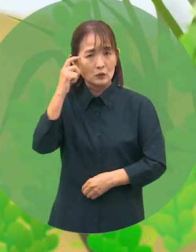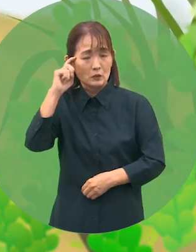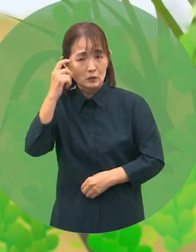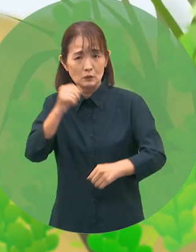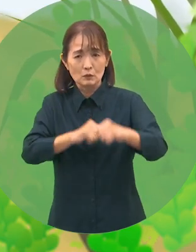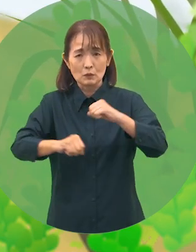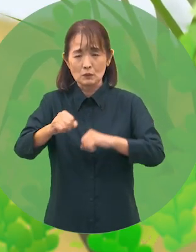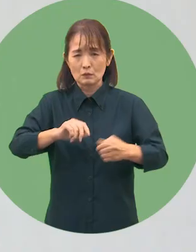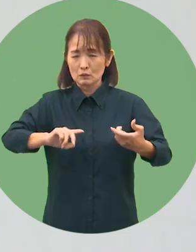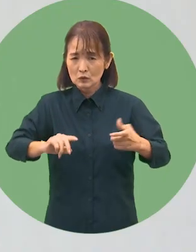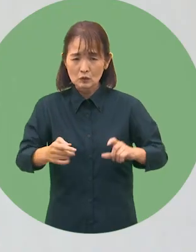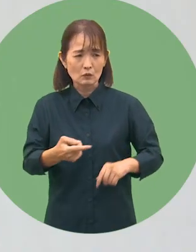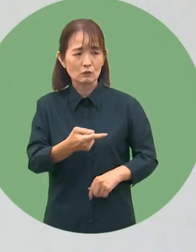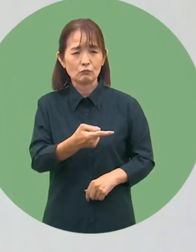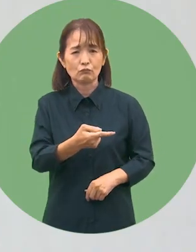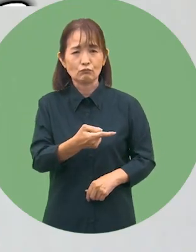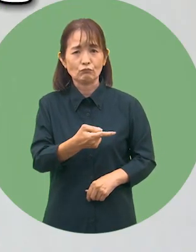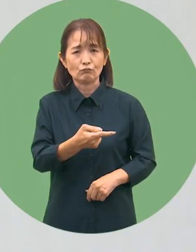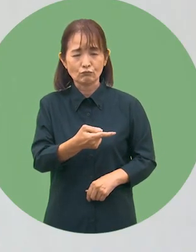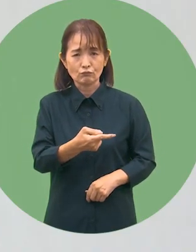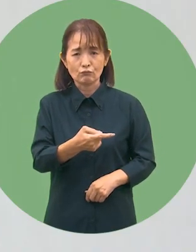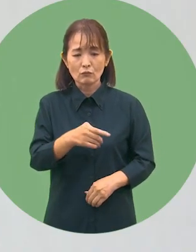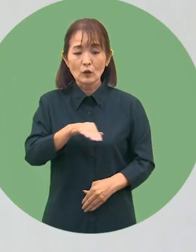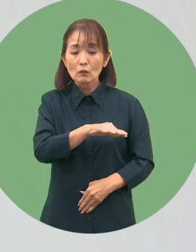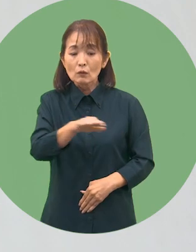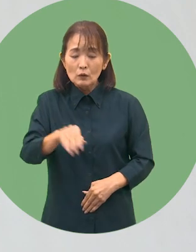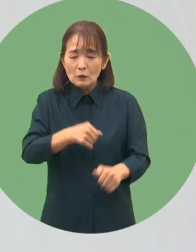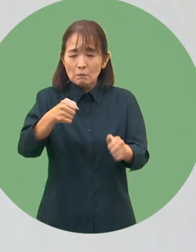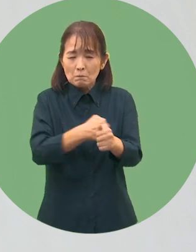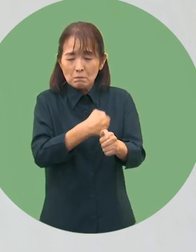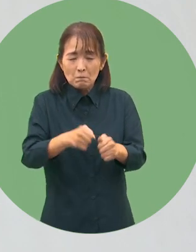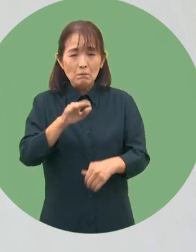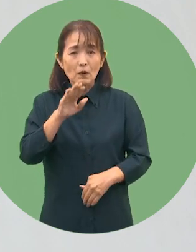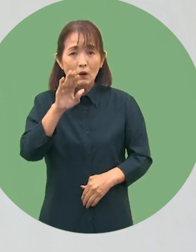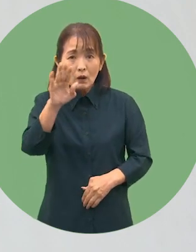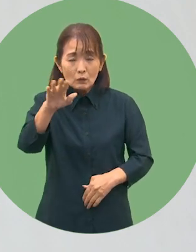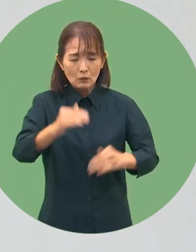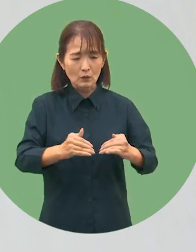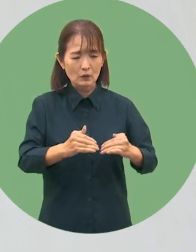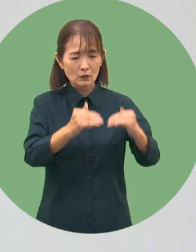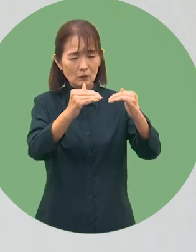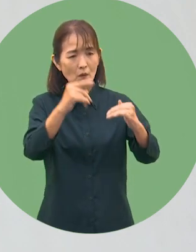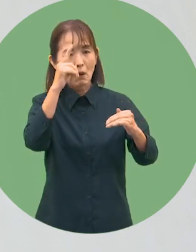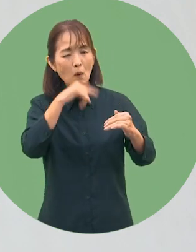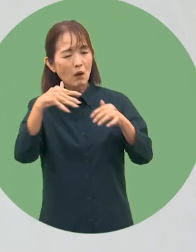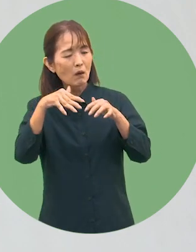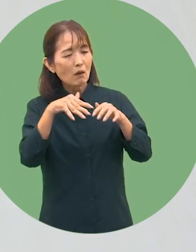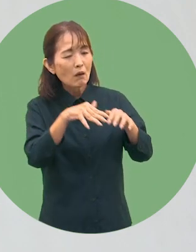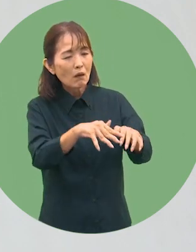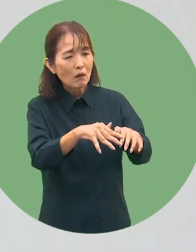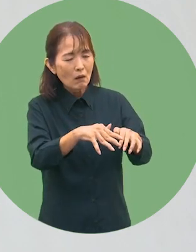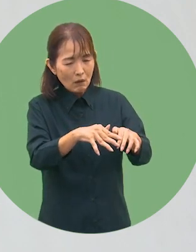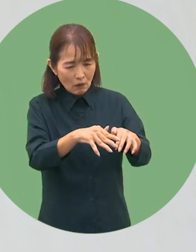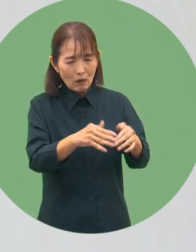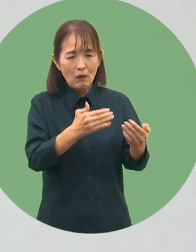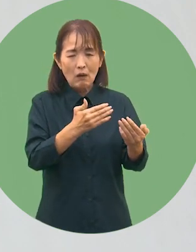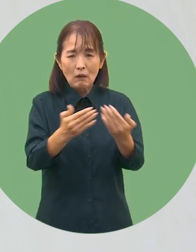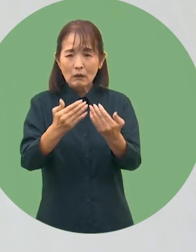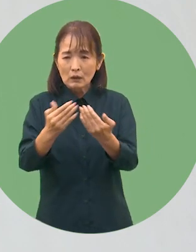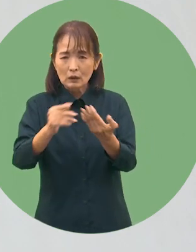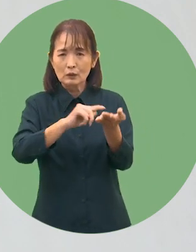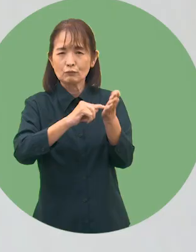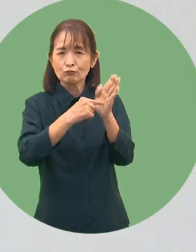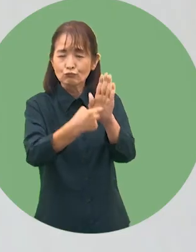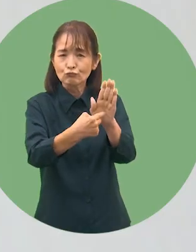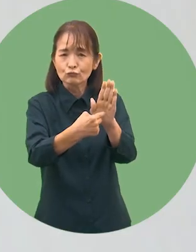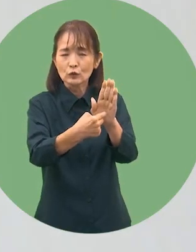んです。 体罰などが子どもの成長発達に悪影響を及ぼすことは科学的にも明らかになっ